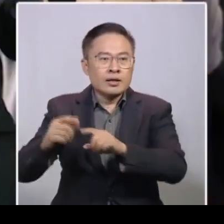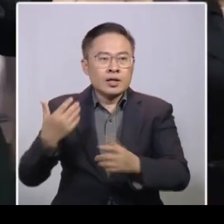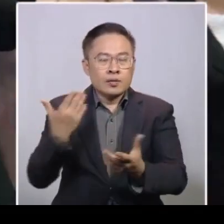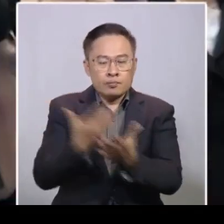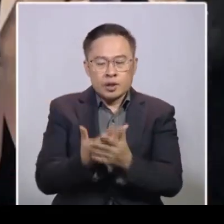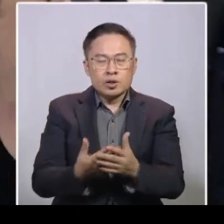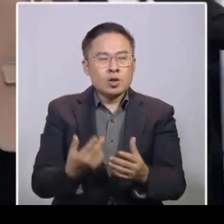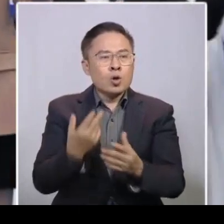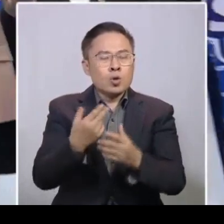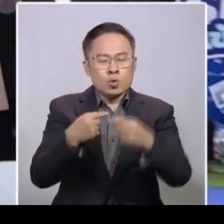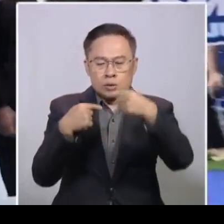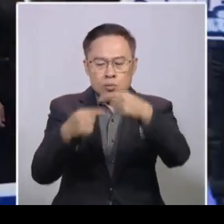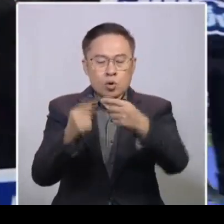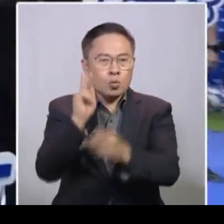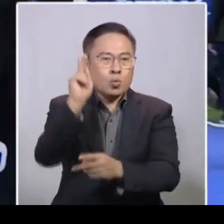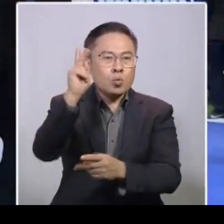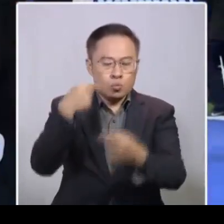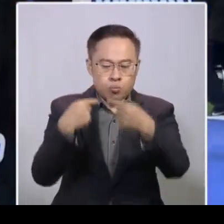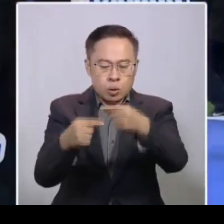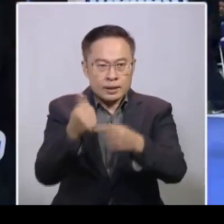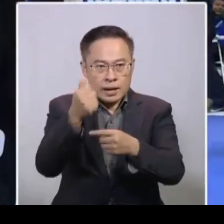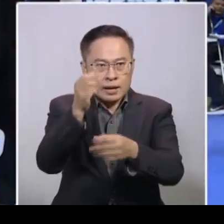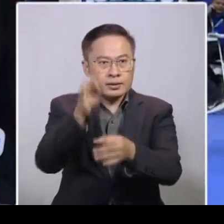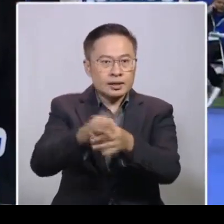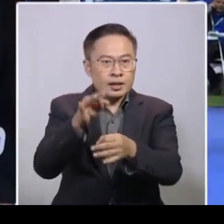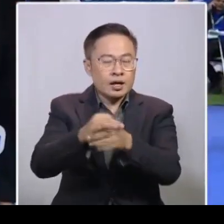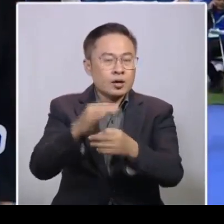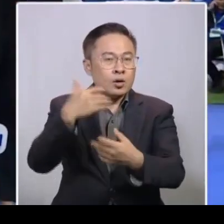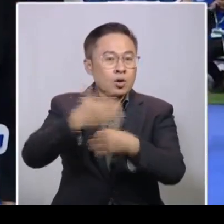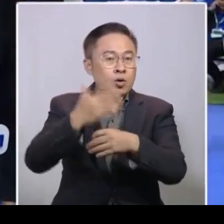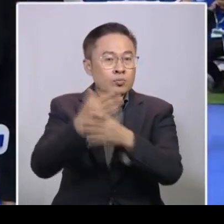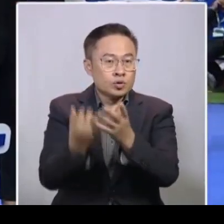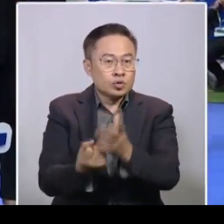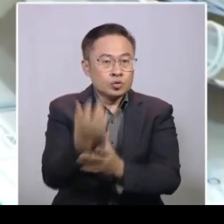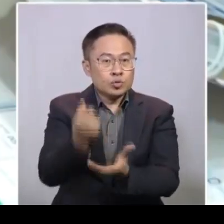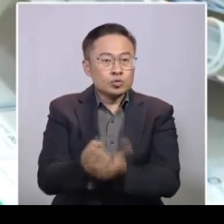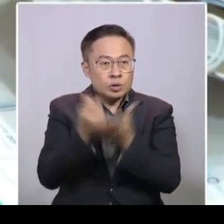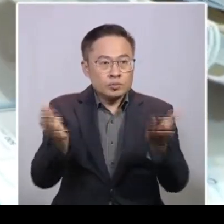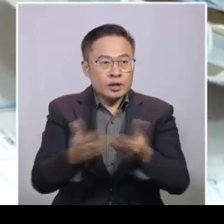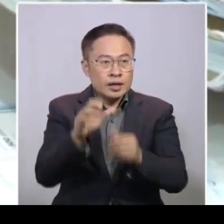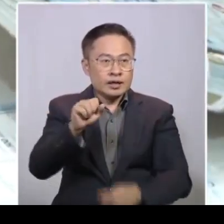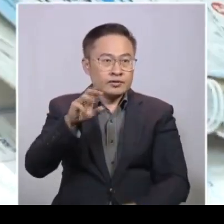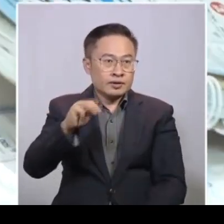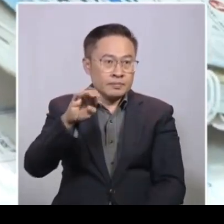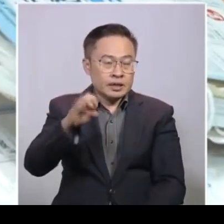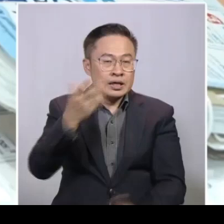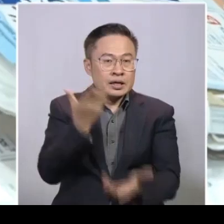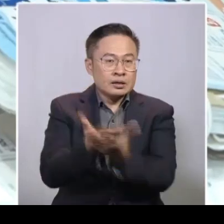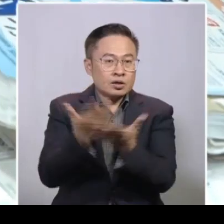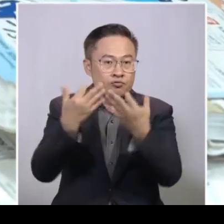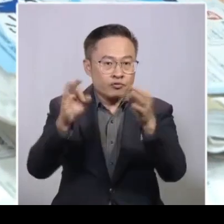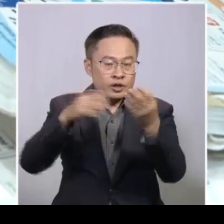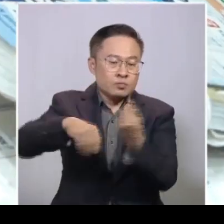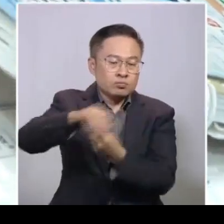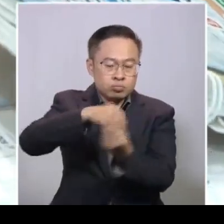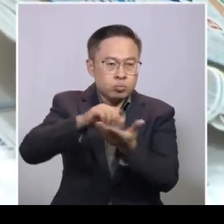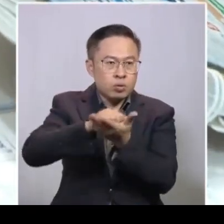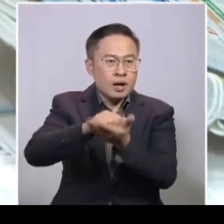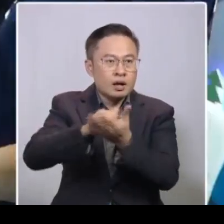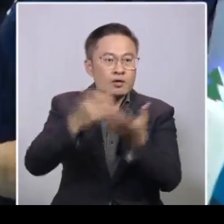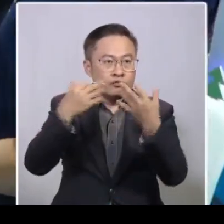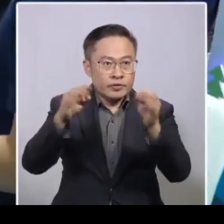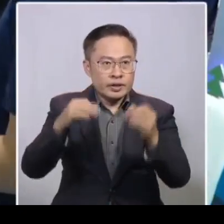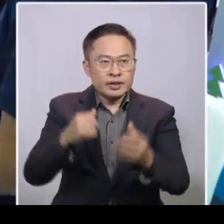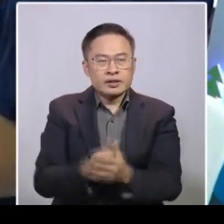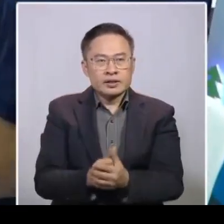ค้ำบสยและธนาคารออมสินร่วมเสริมสภาพคล่องเเอรายย่อยฟรีค่าธรรมเนียมค้ำตลอดสัญญางาน